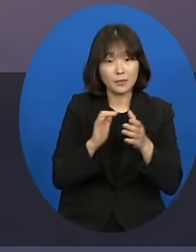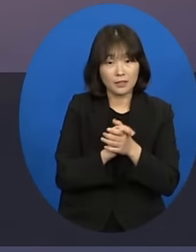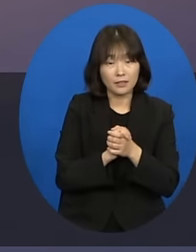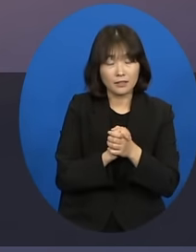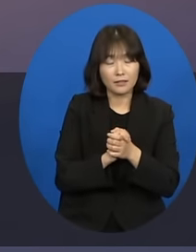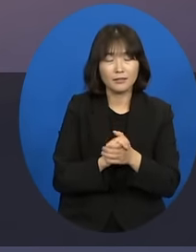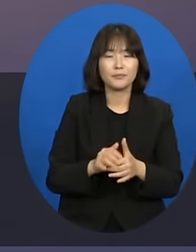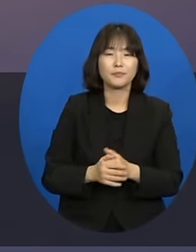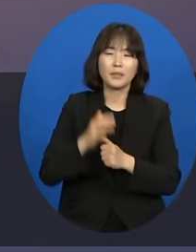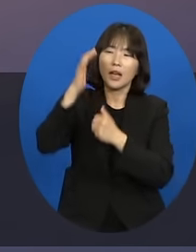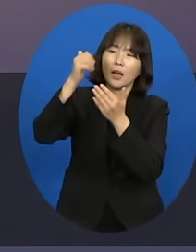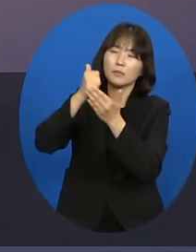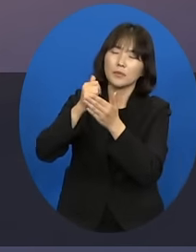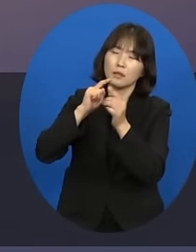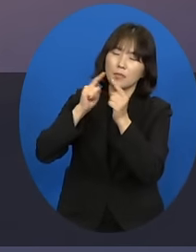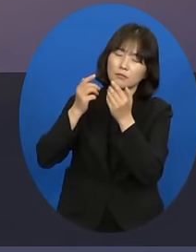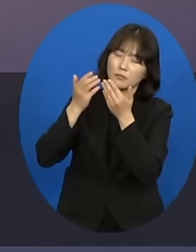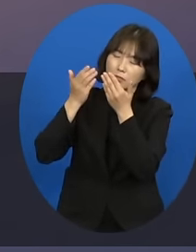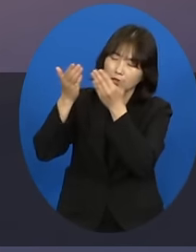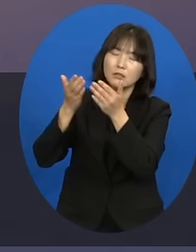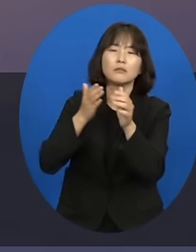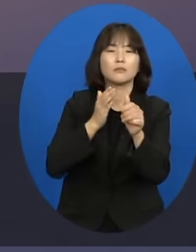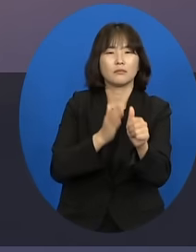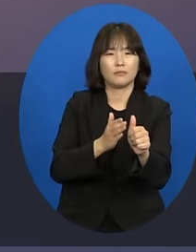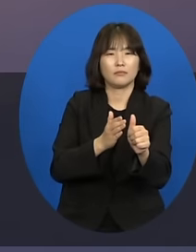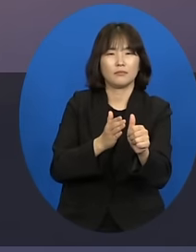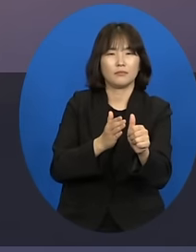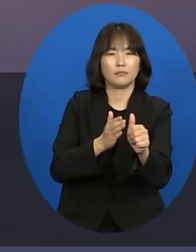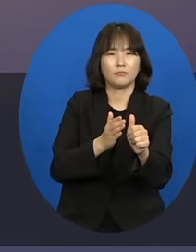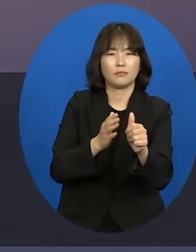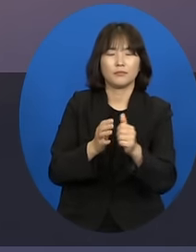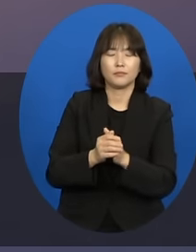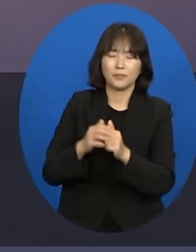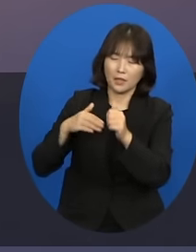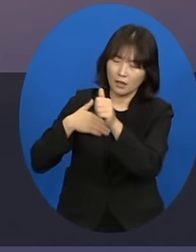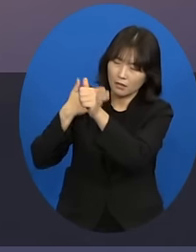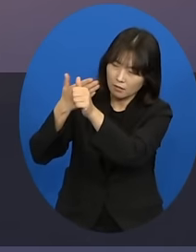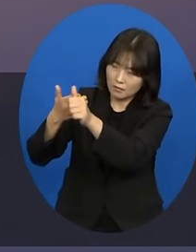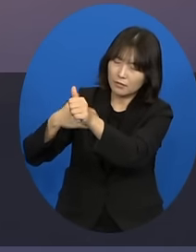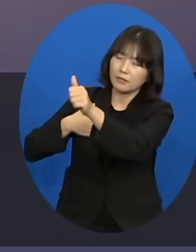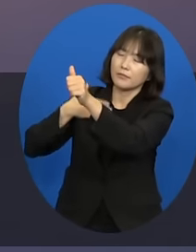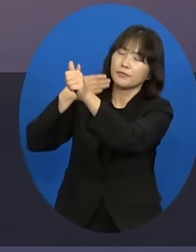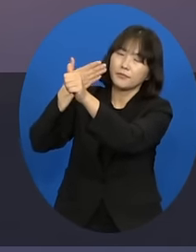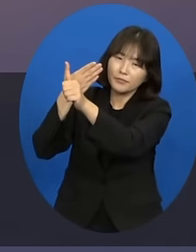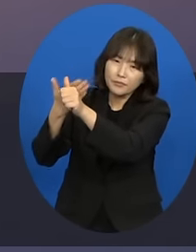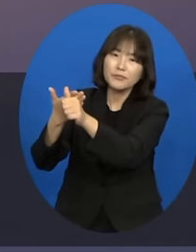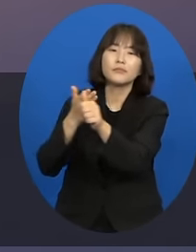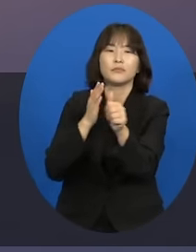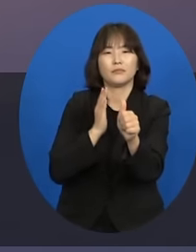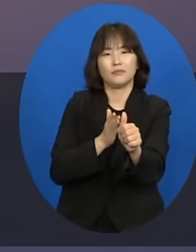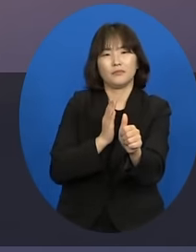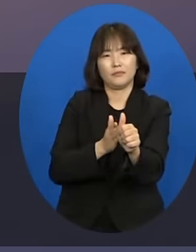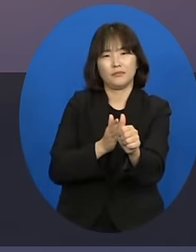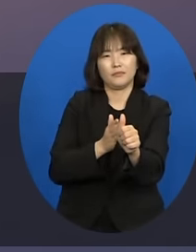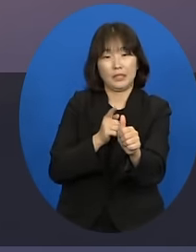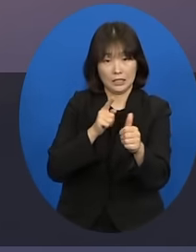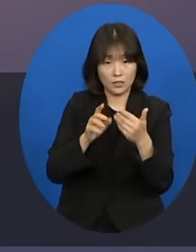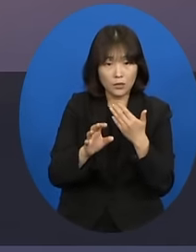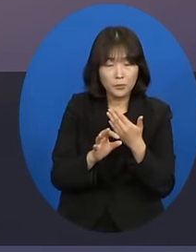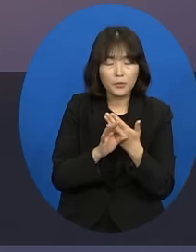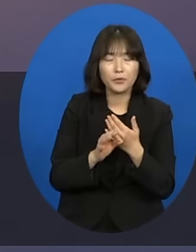하나님께 아뢰십시오. 그저 아뢰십시오. 그저 아뢰십시오. 그저 아뢰십시오.